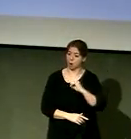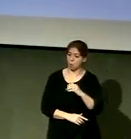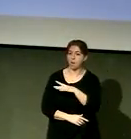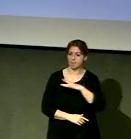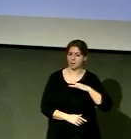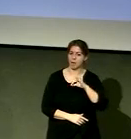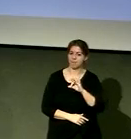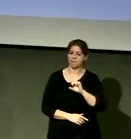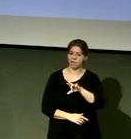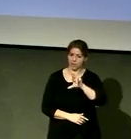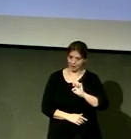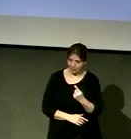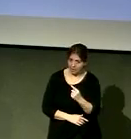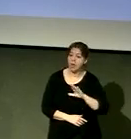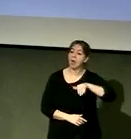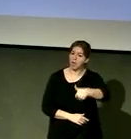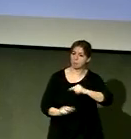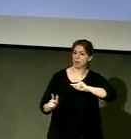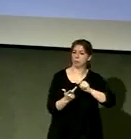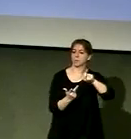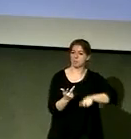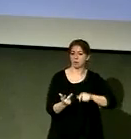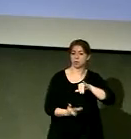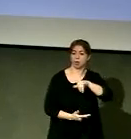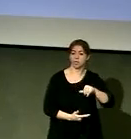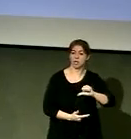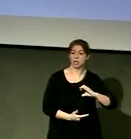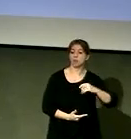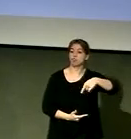cette journée. Et merci encore à vous.